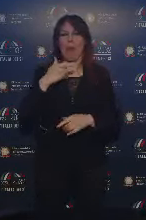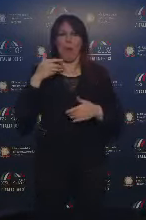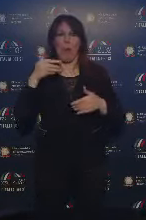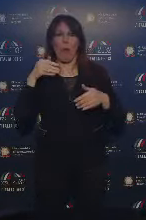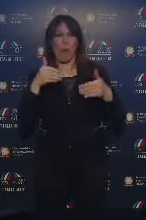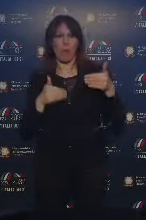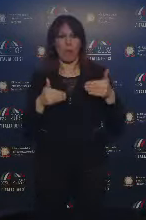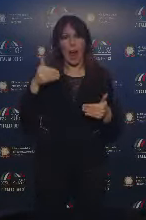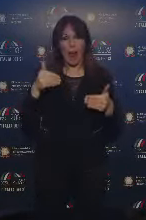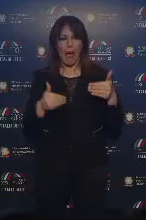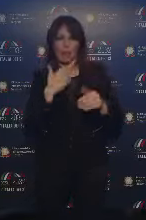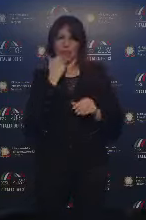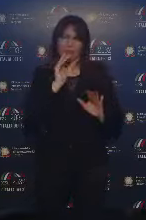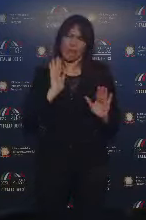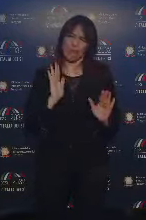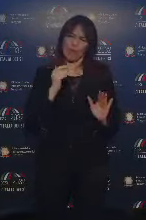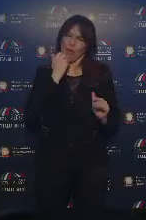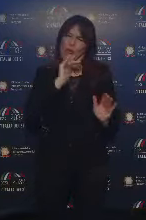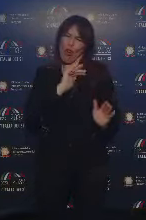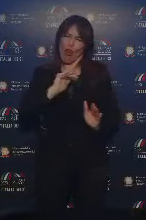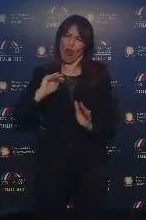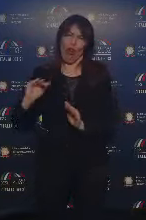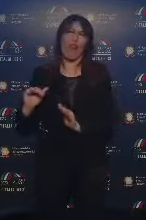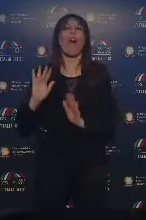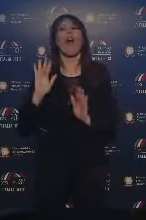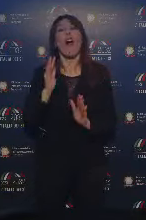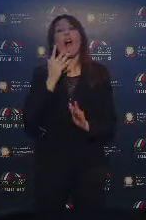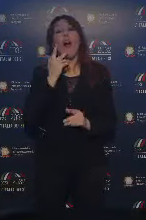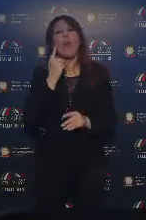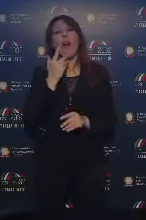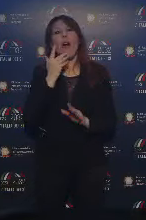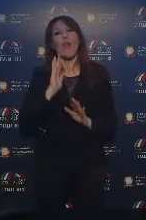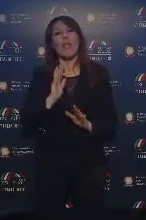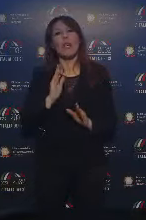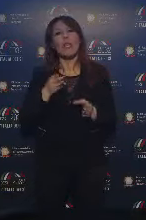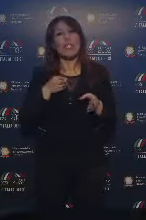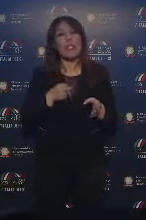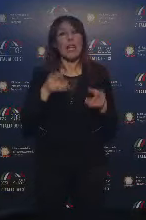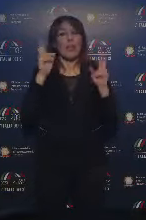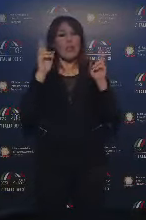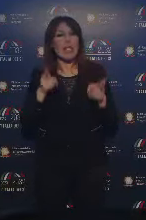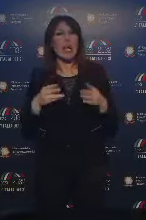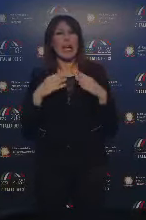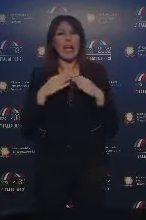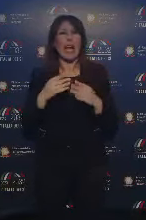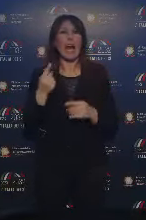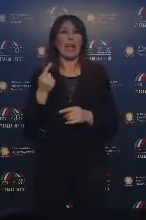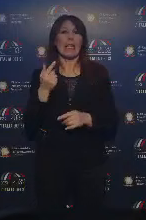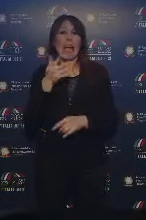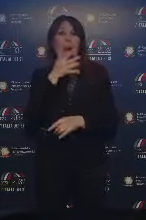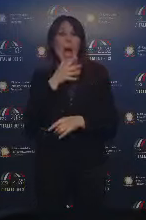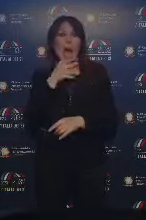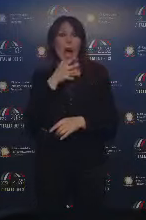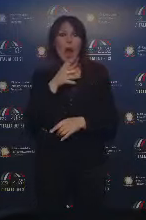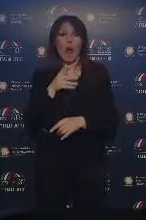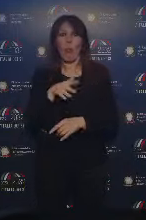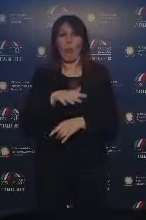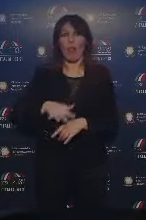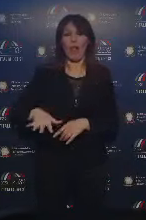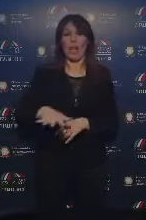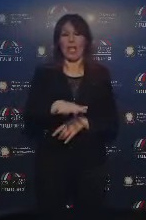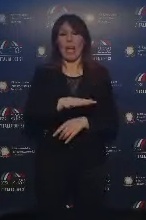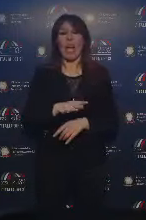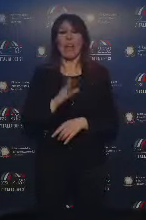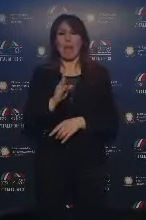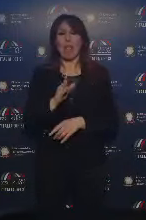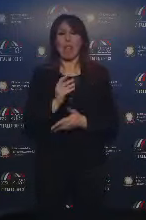faccio altro però ho cercato di assumere strade autostrade casa acqua in una terra come la Basilicata